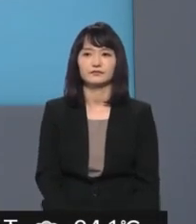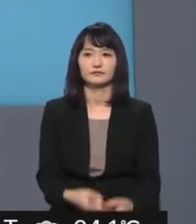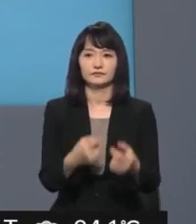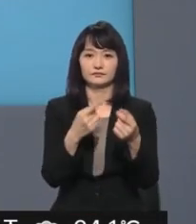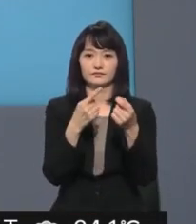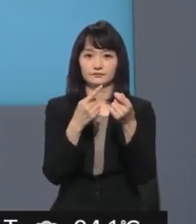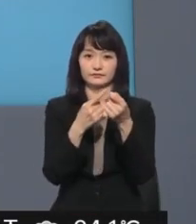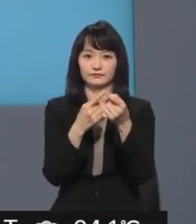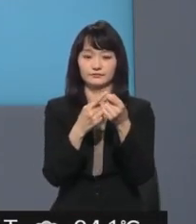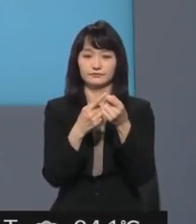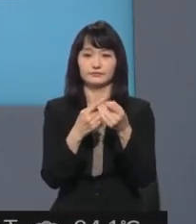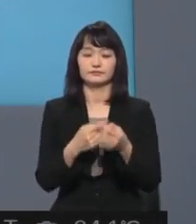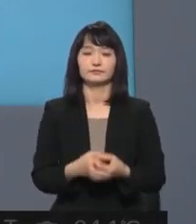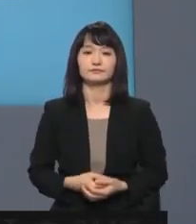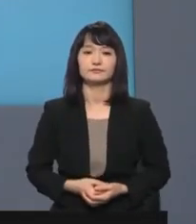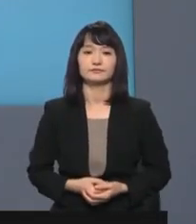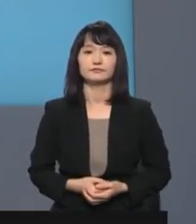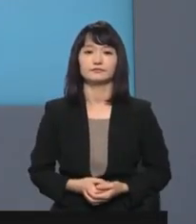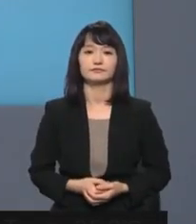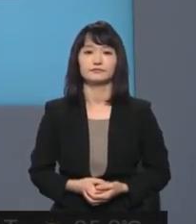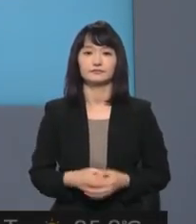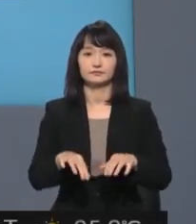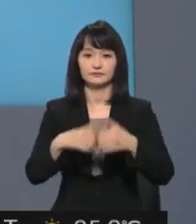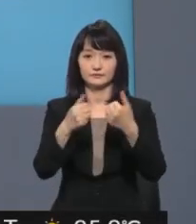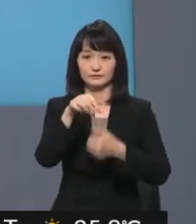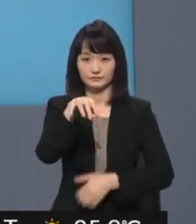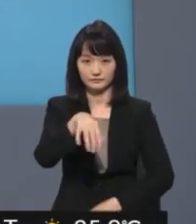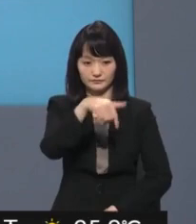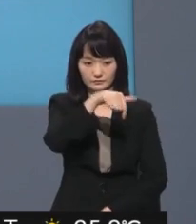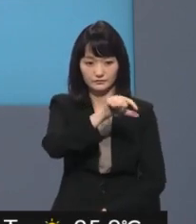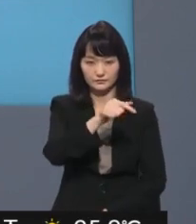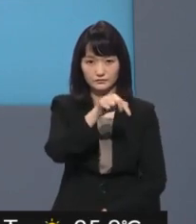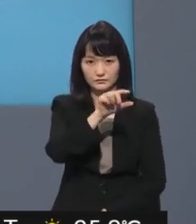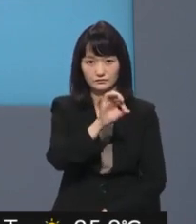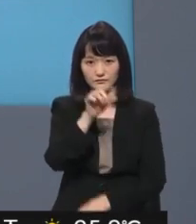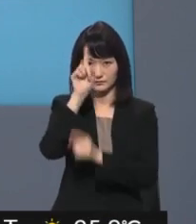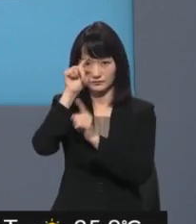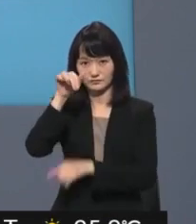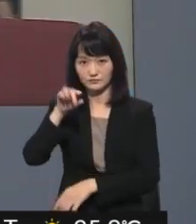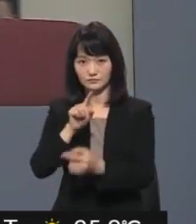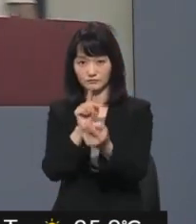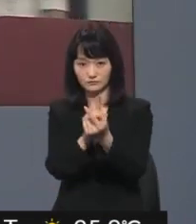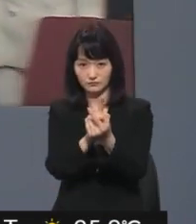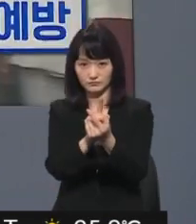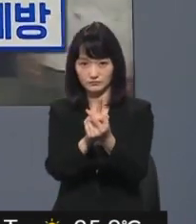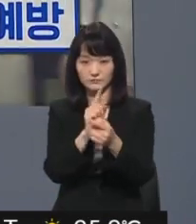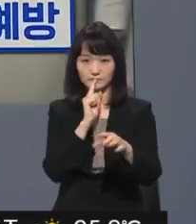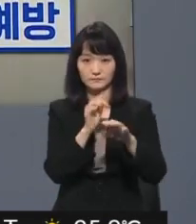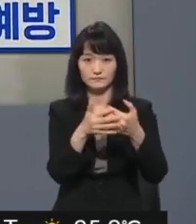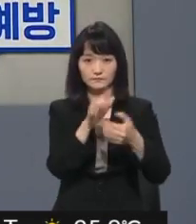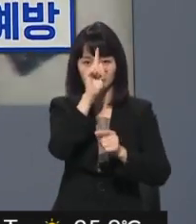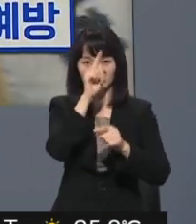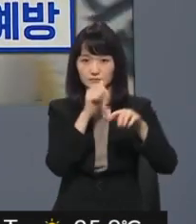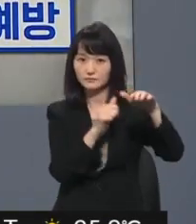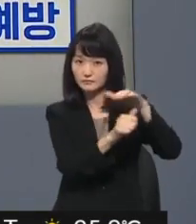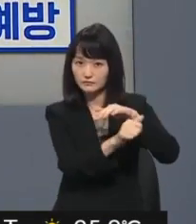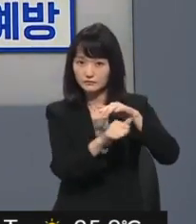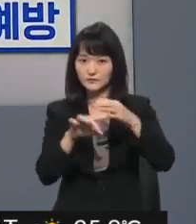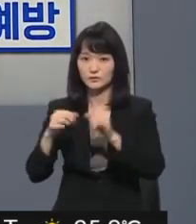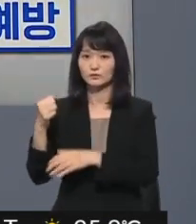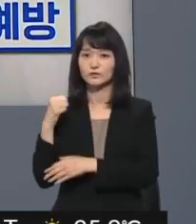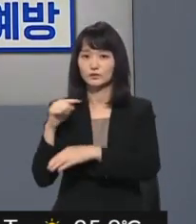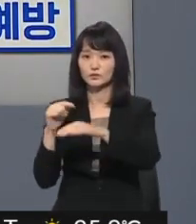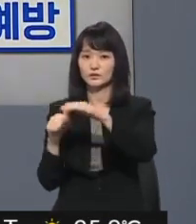첫 번째 핑크 컬러 주시오 국회에서 만난 권성동 이제 명 민주당이 실명 대표 과 국민의 힘 권성동